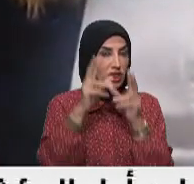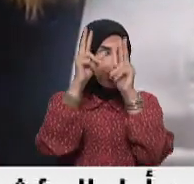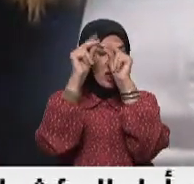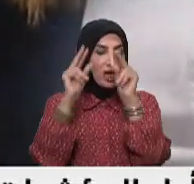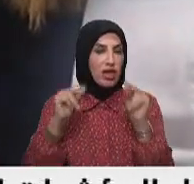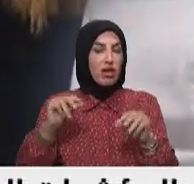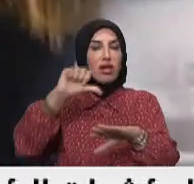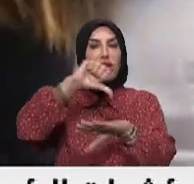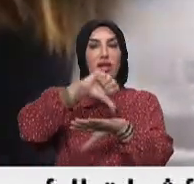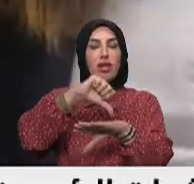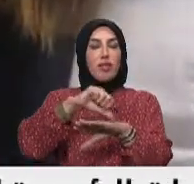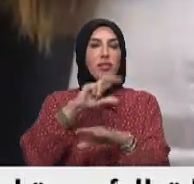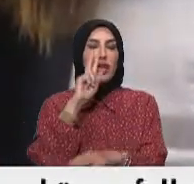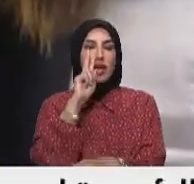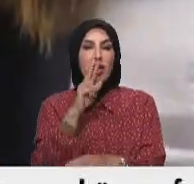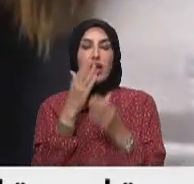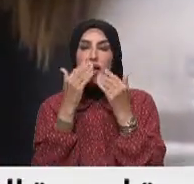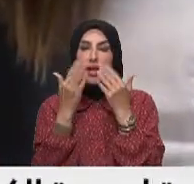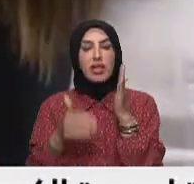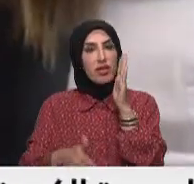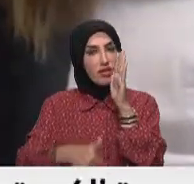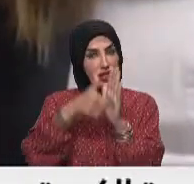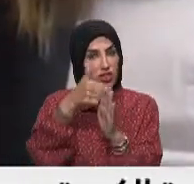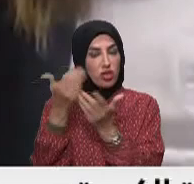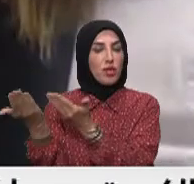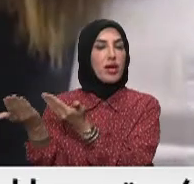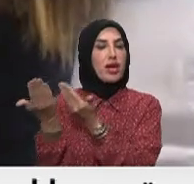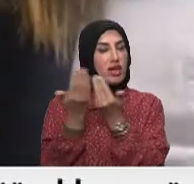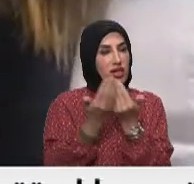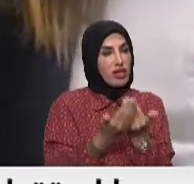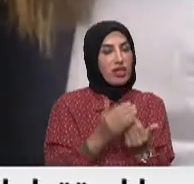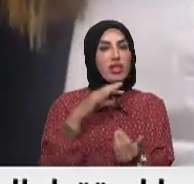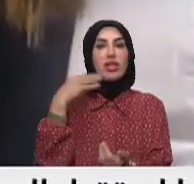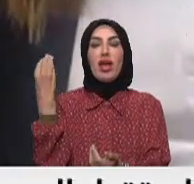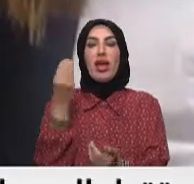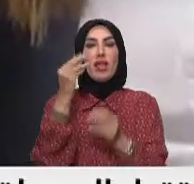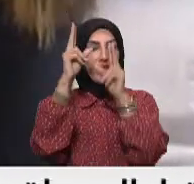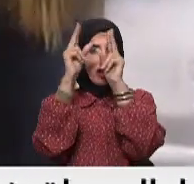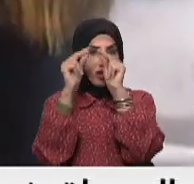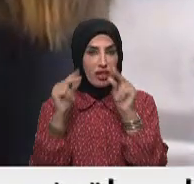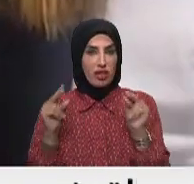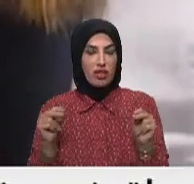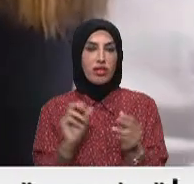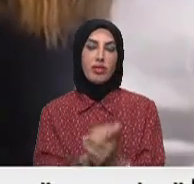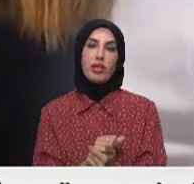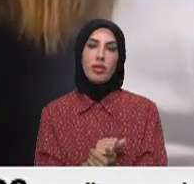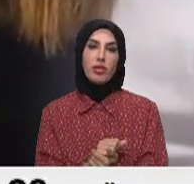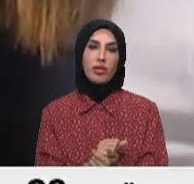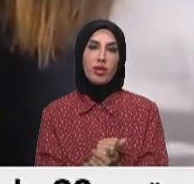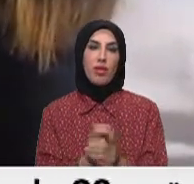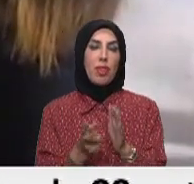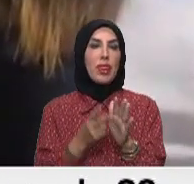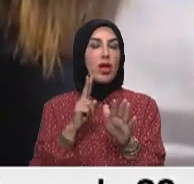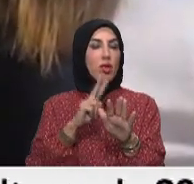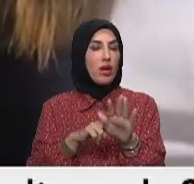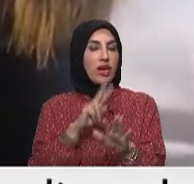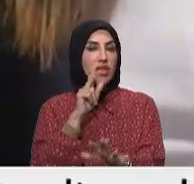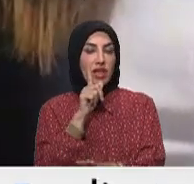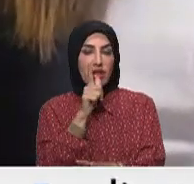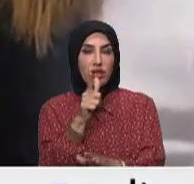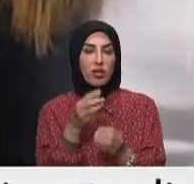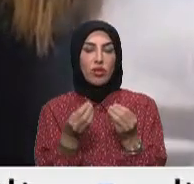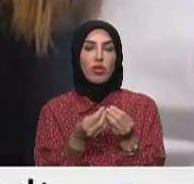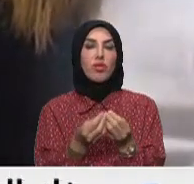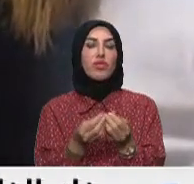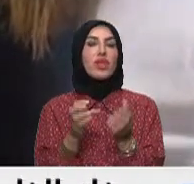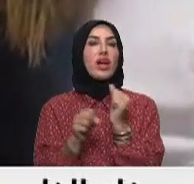زيارته لتل أبيب أي إيجابية سيقوم بزيارة بيروت بحسب المعلومات. ويبقى